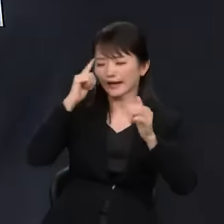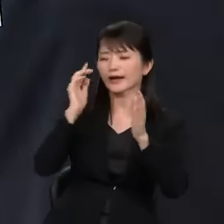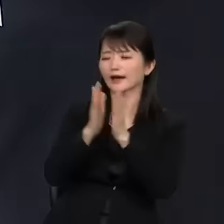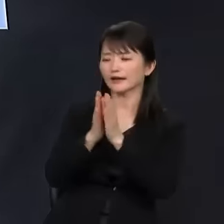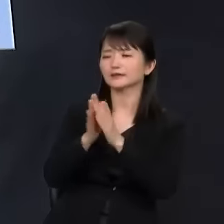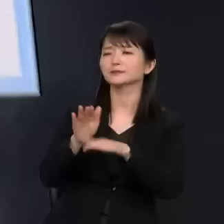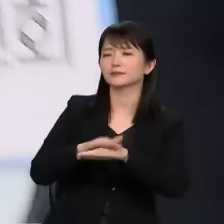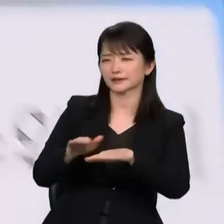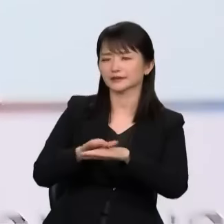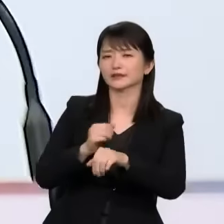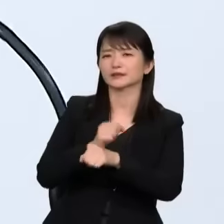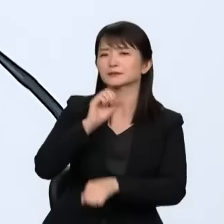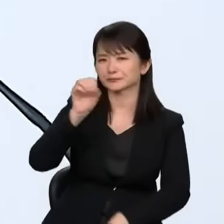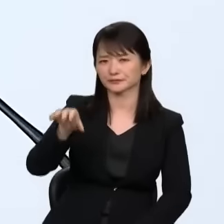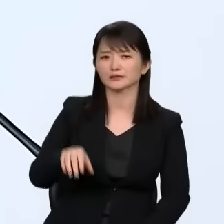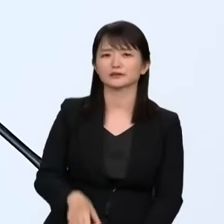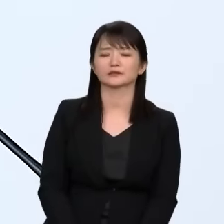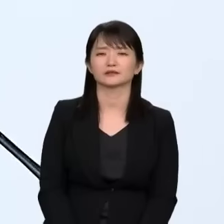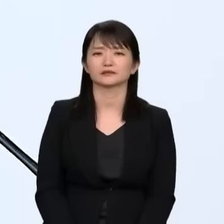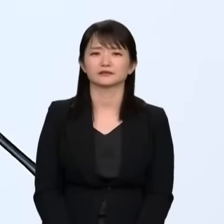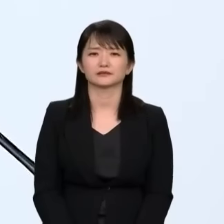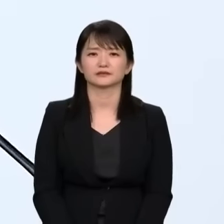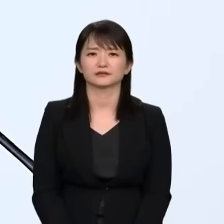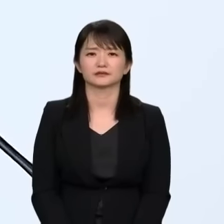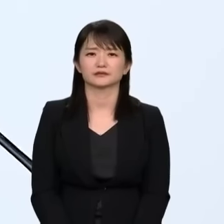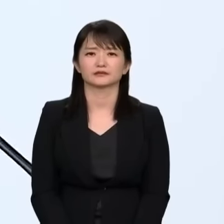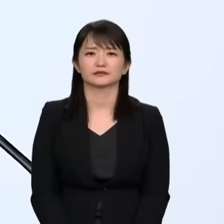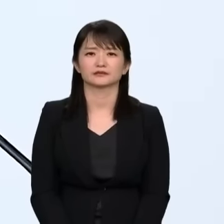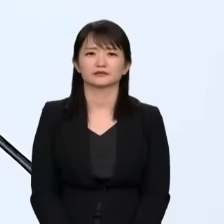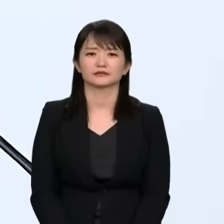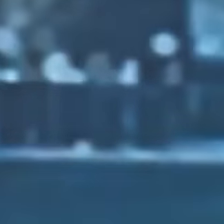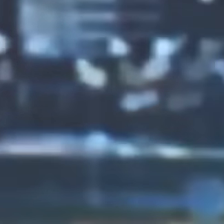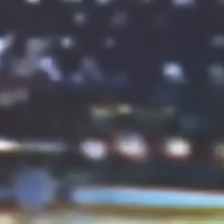말했다는 겁니다. JTBC 이한길입니다.